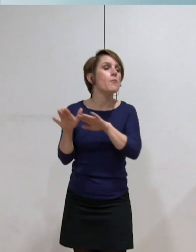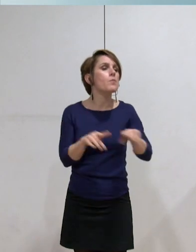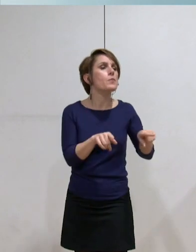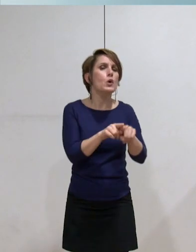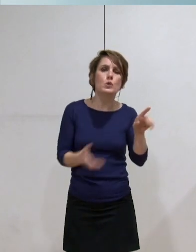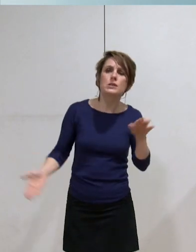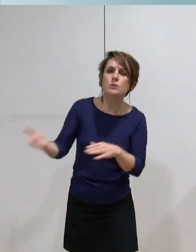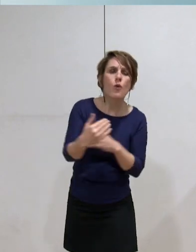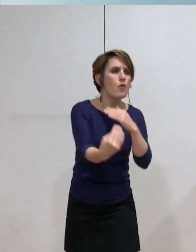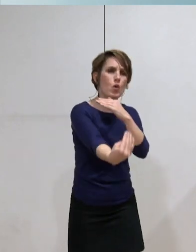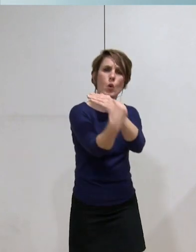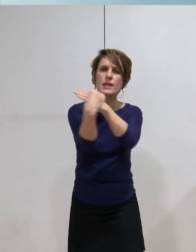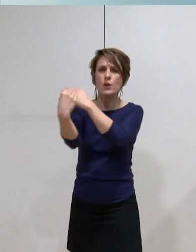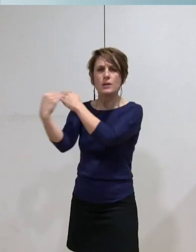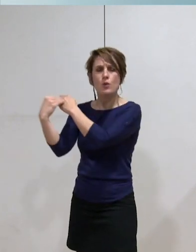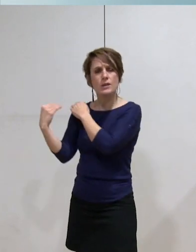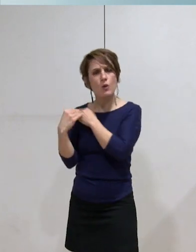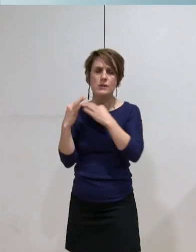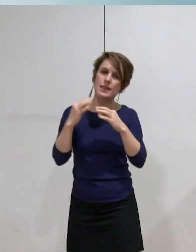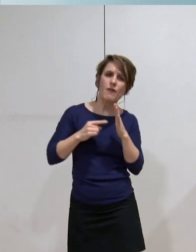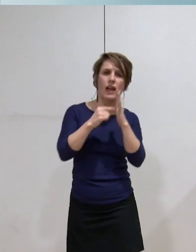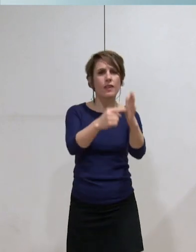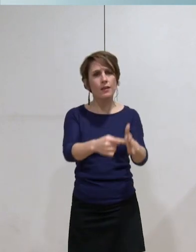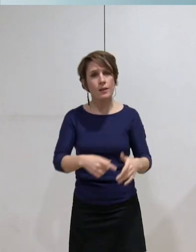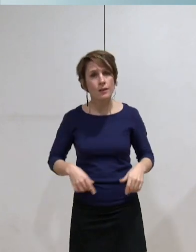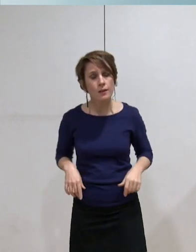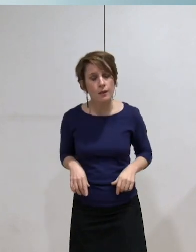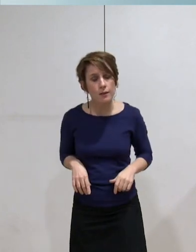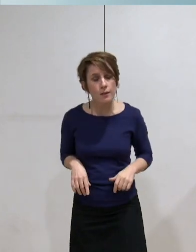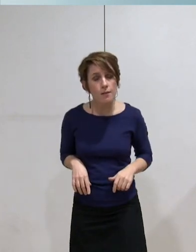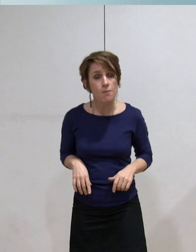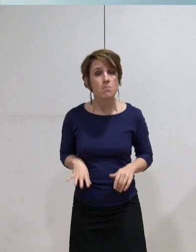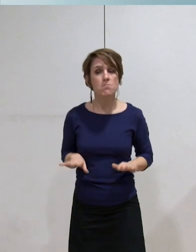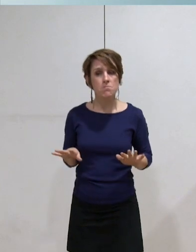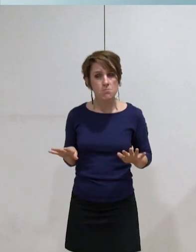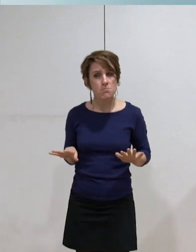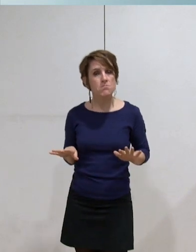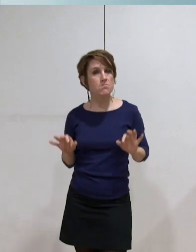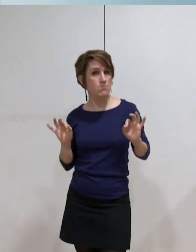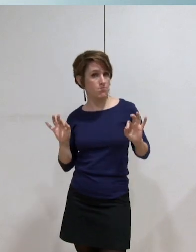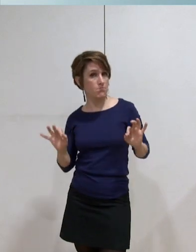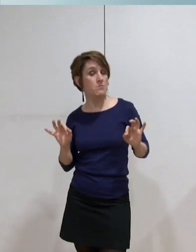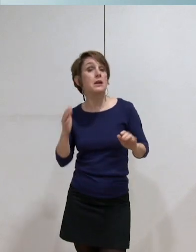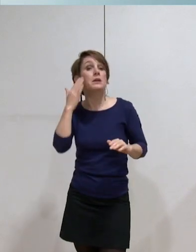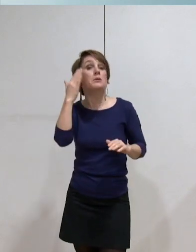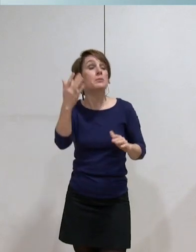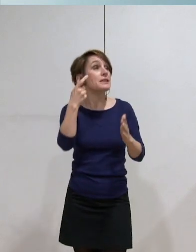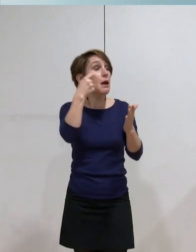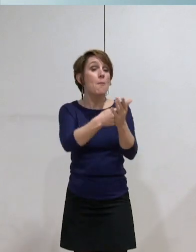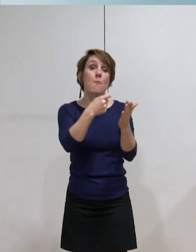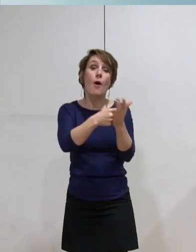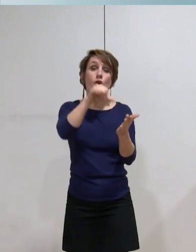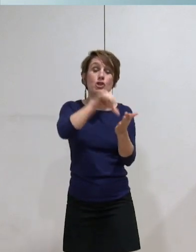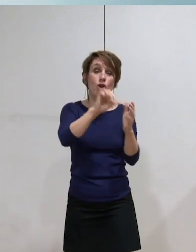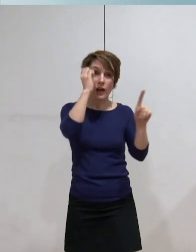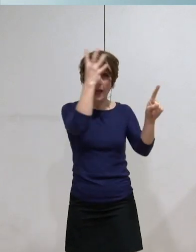sur le coût de cette dette et effectivement si la banque centrale américaine a augmenté ses taux